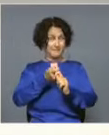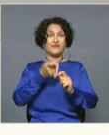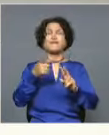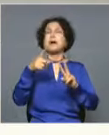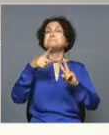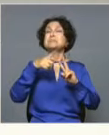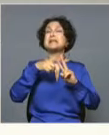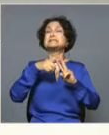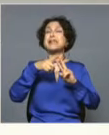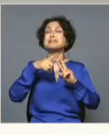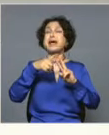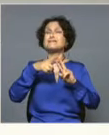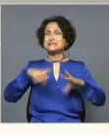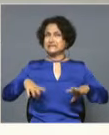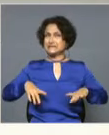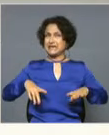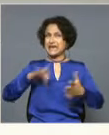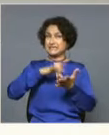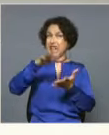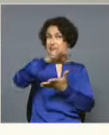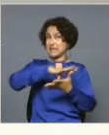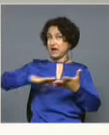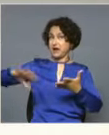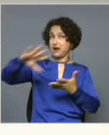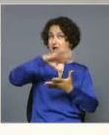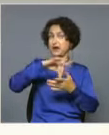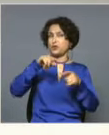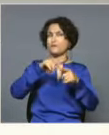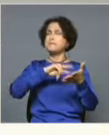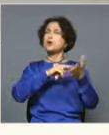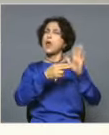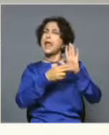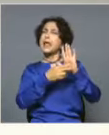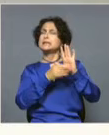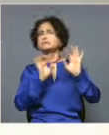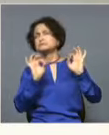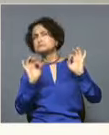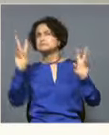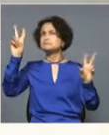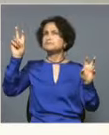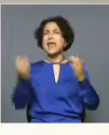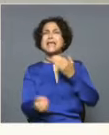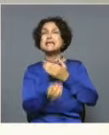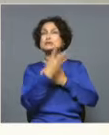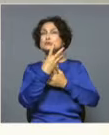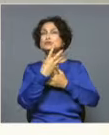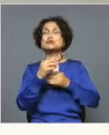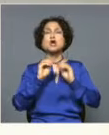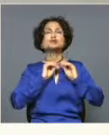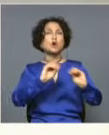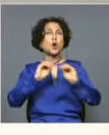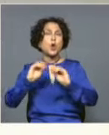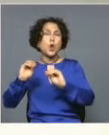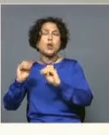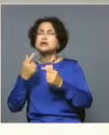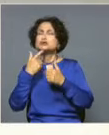Преславския център, тъй като това е бил проект на източната школа, така да речем, защото паметниците категорично